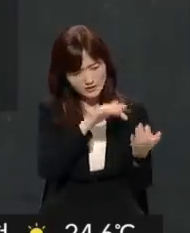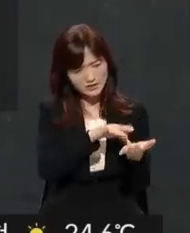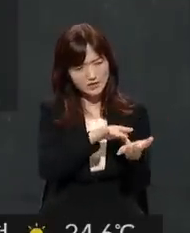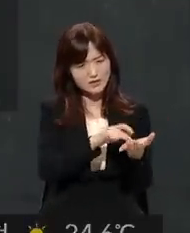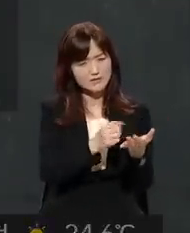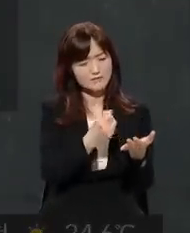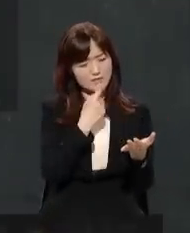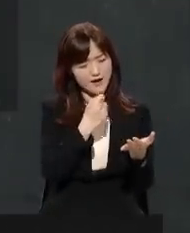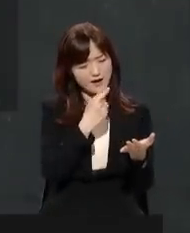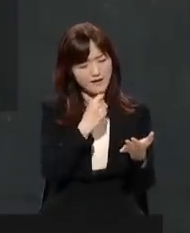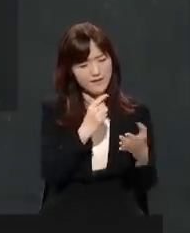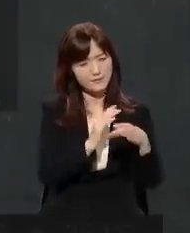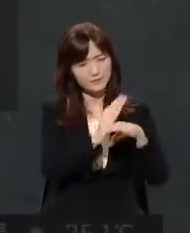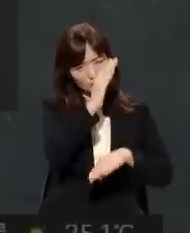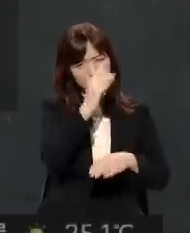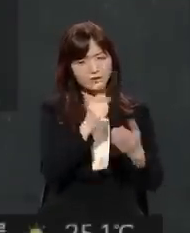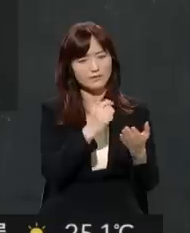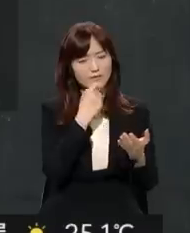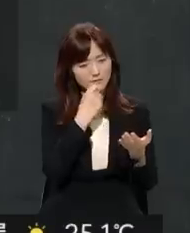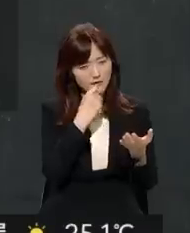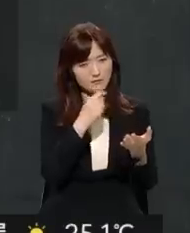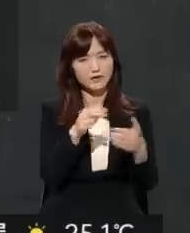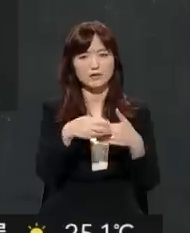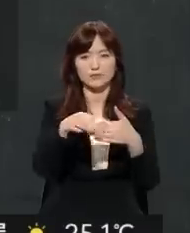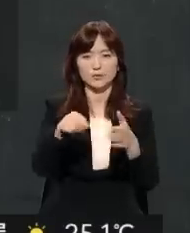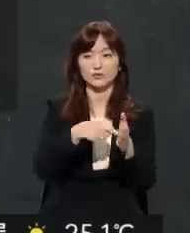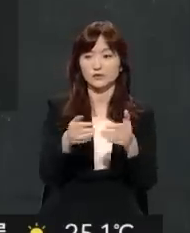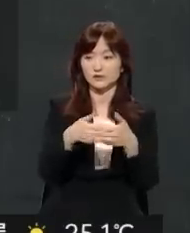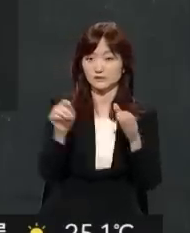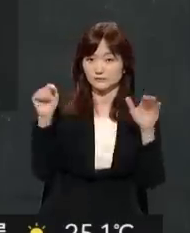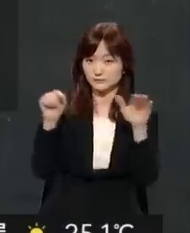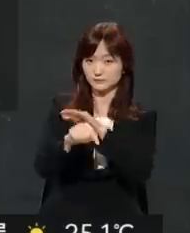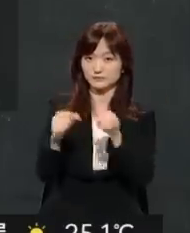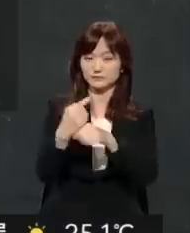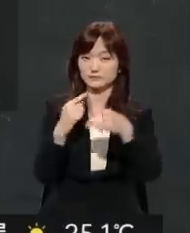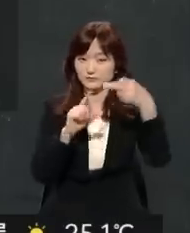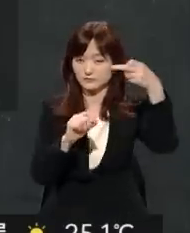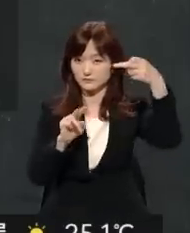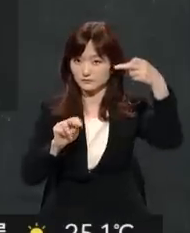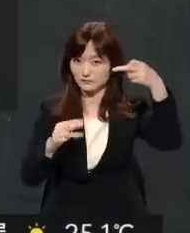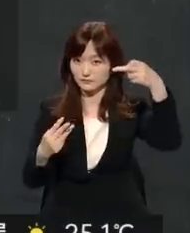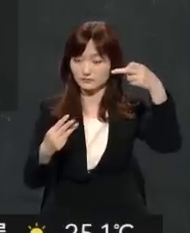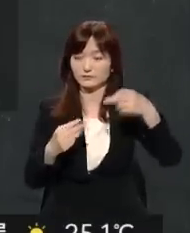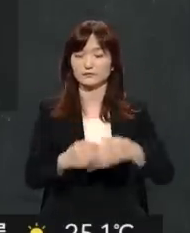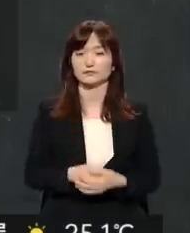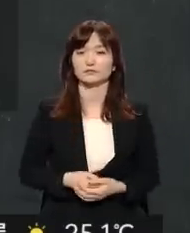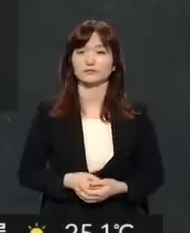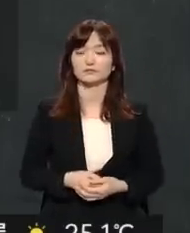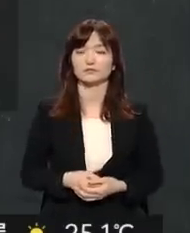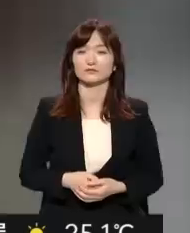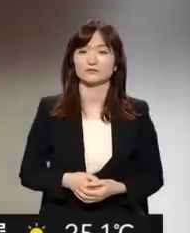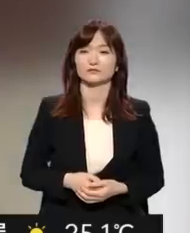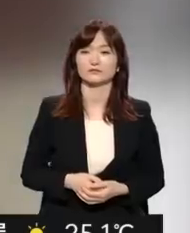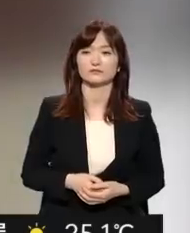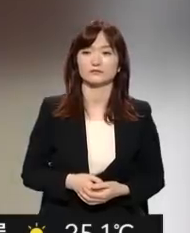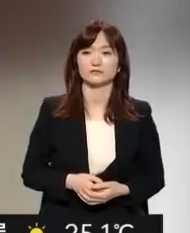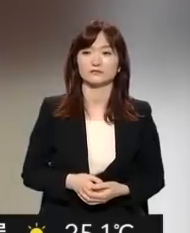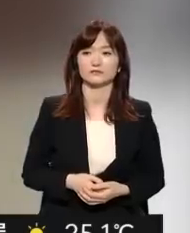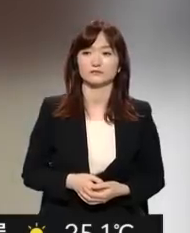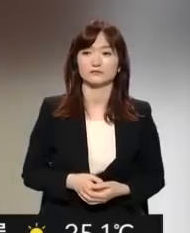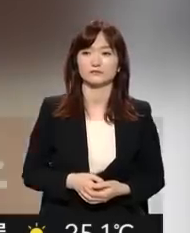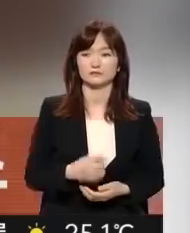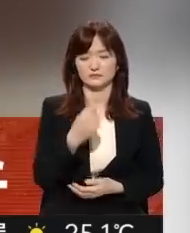복용한 것 같아요. 과다 복용해가지고 병원 응급실을 갔는데 지난해 12월 23일 날 응급실에 갔는데 다행히도 세척을 했기